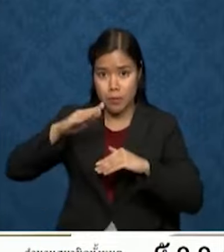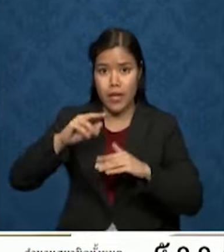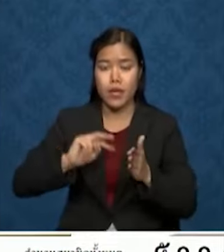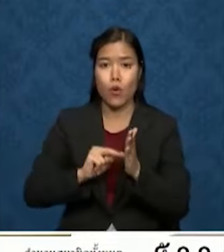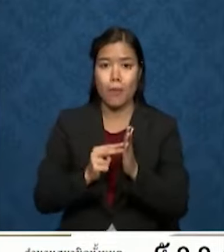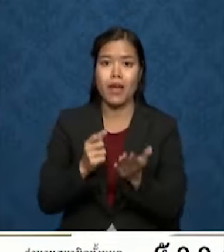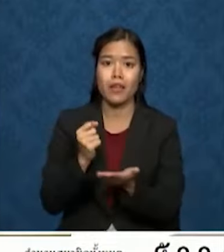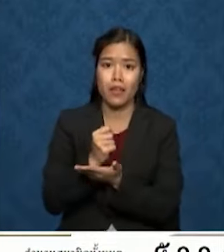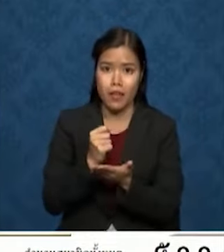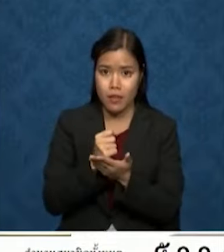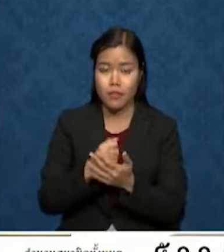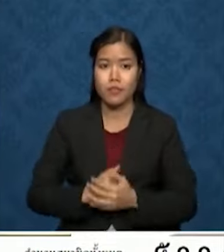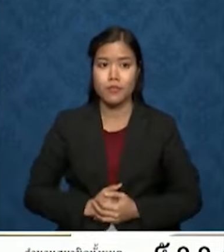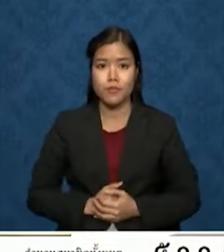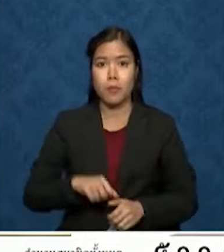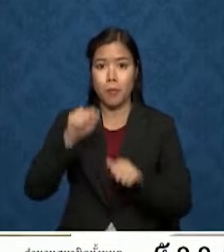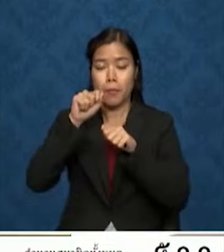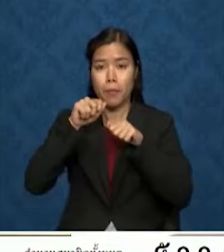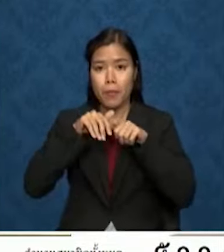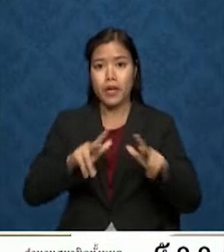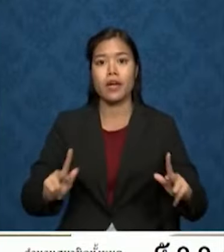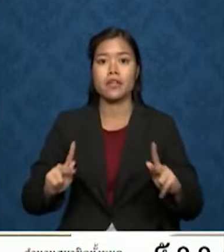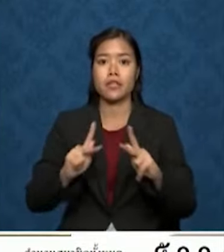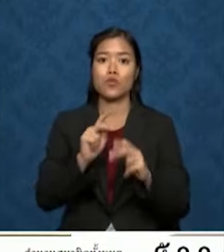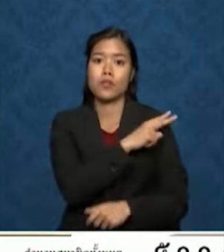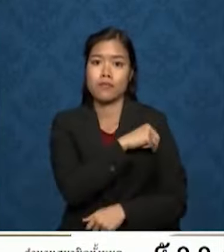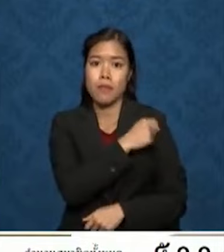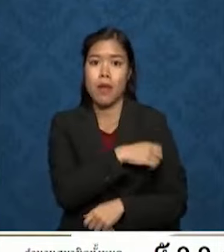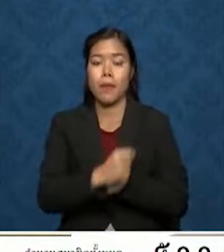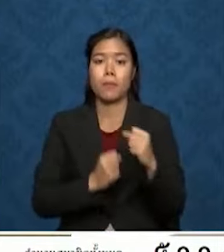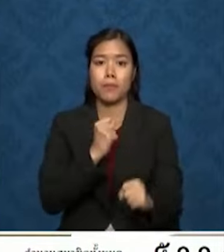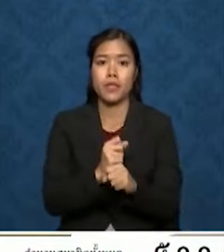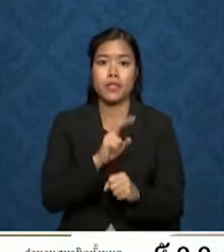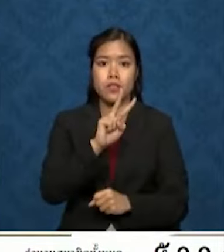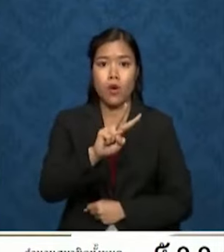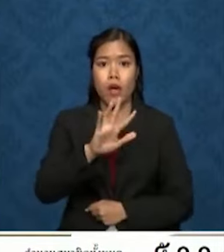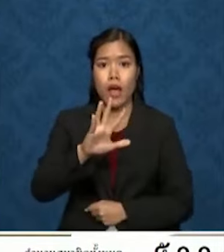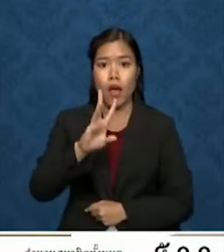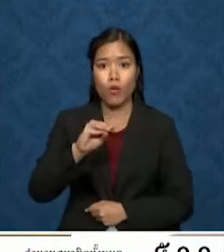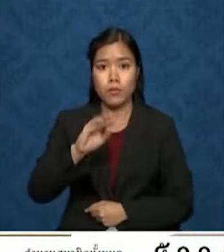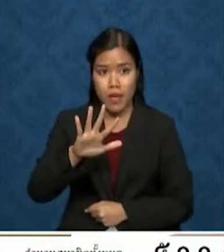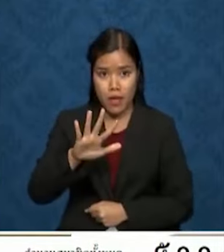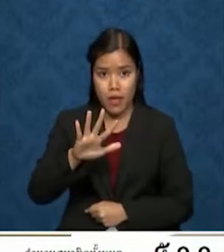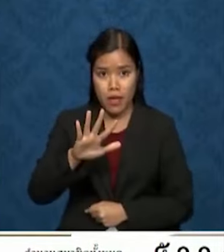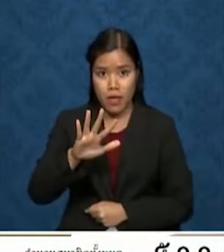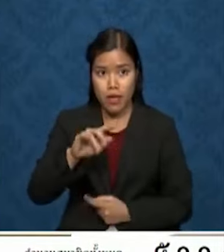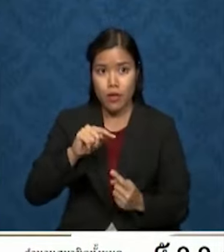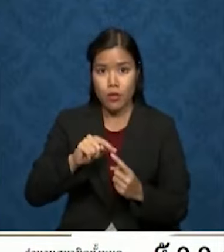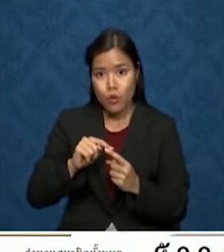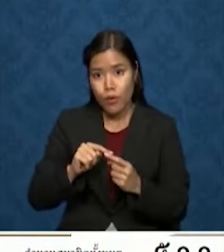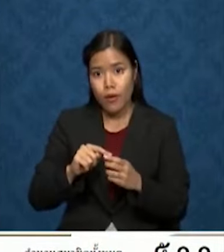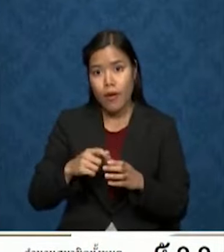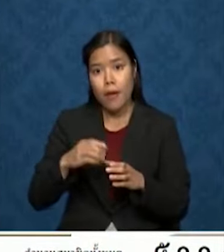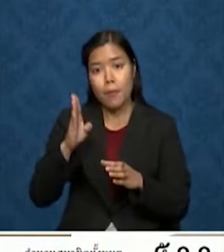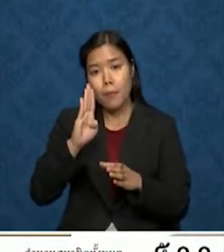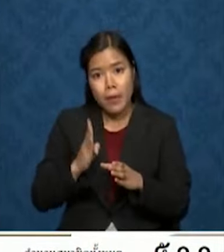ประกาศของกระสวงสะสุขที่ออกเมปี 265 ว่าด้วยสมุนภัยครวบคุมประกาศให้